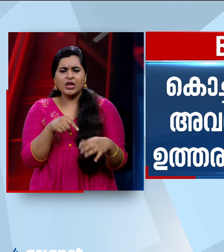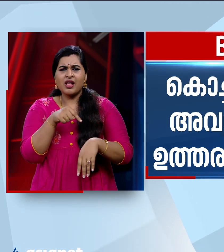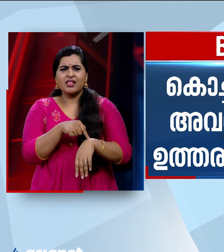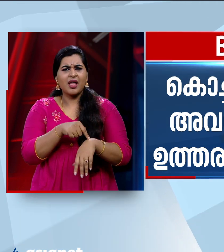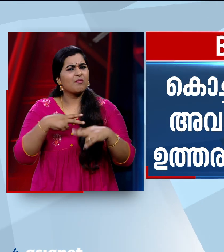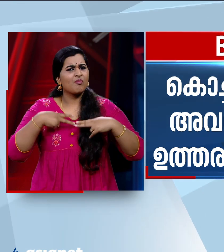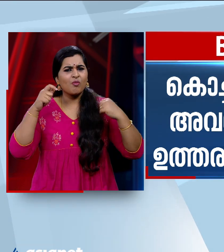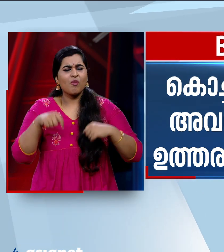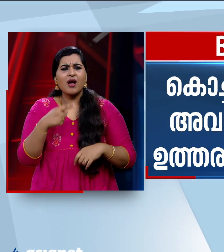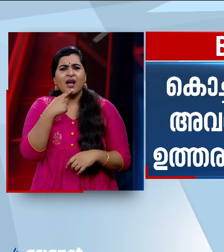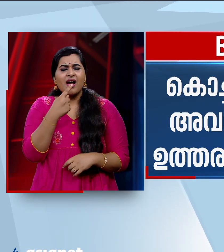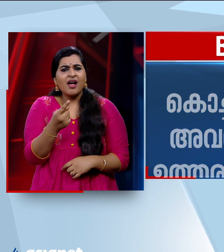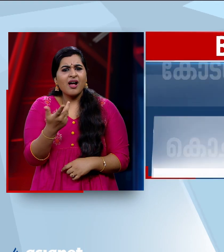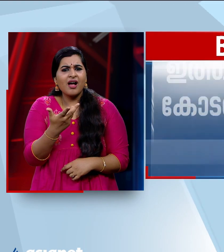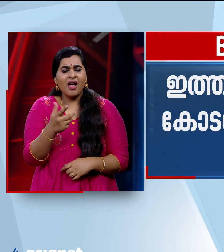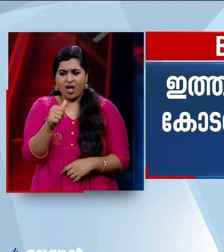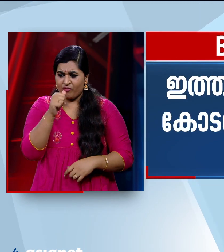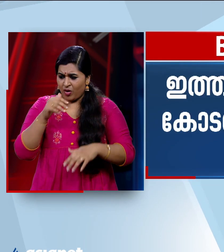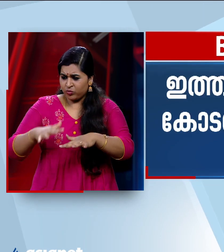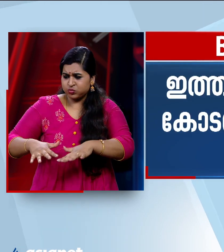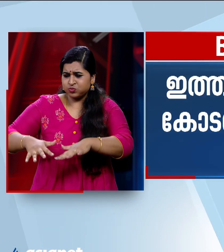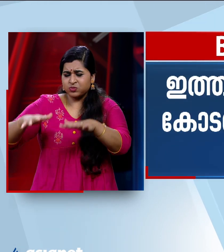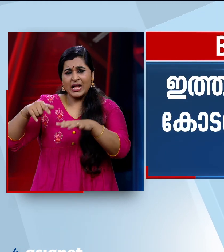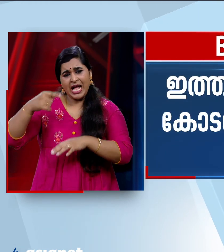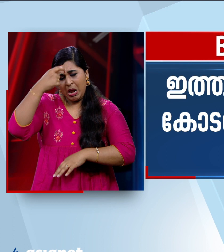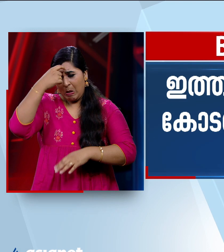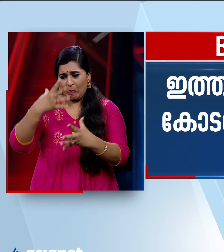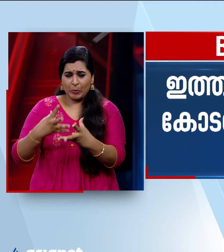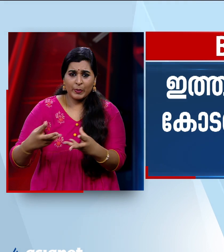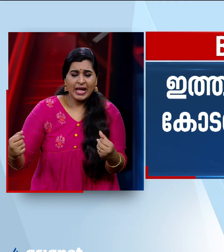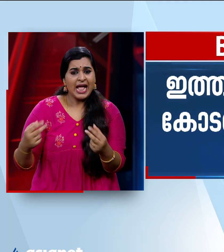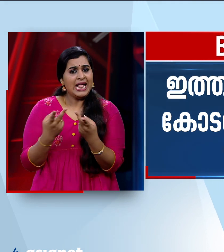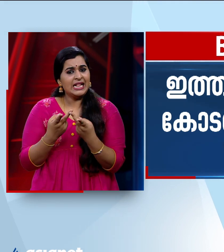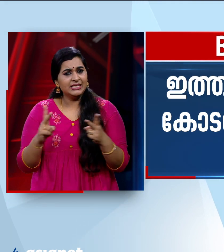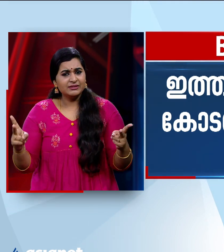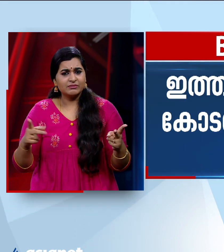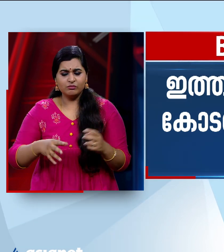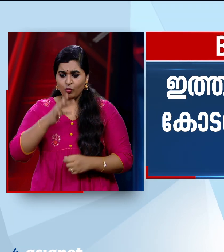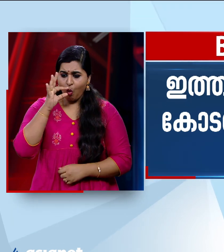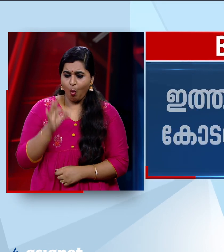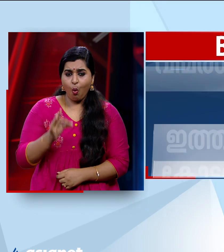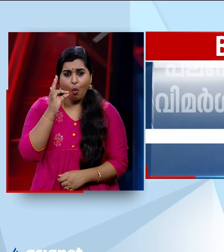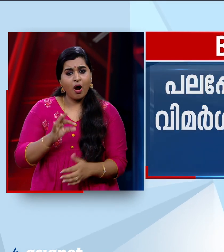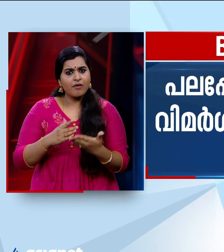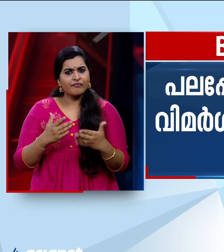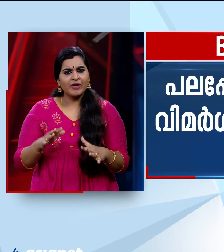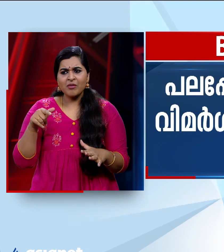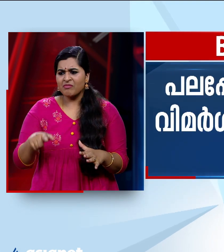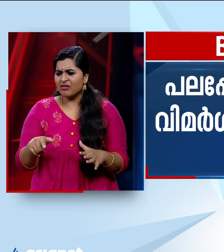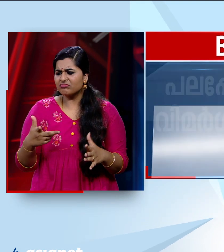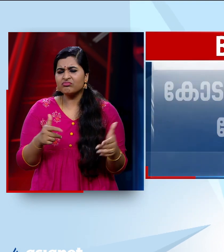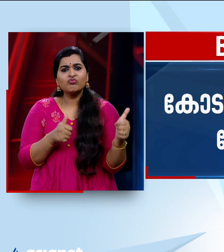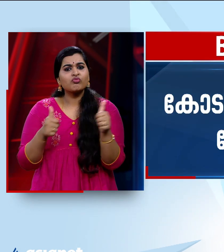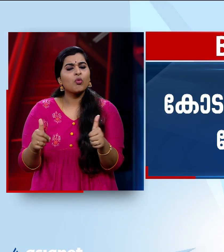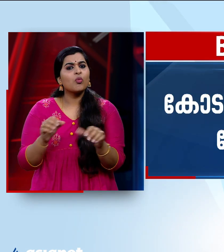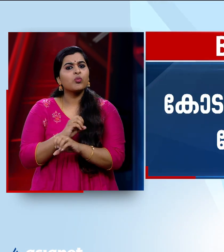പറഞ്ഞത് ഈ കോടതി ഈ വെള്ളക്കെട്ട് പരിഹരിക്കുന്നതിന് ആവശ്യമായ നടപടികൾക്ക് നിരവധി ഉത്തരവുകൾ പുറപ്പെടുവിക്കുന്നുണ്ട്, അതും തന്നെ നടപ്പാക്കുന്നില്ല. ഓപ്പറേഷൻ